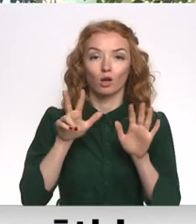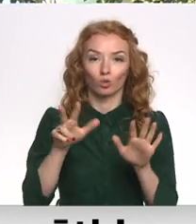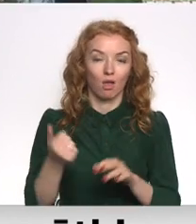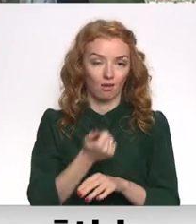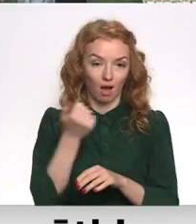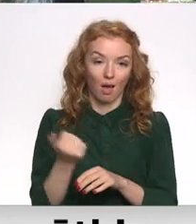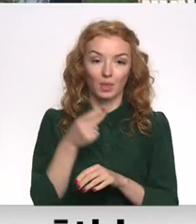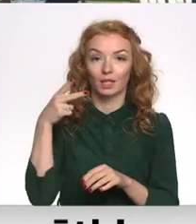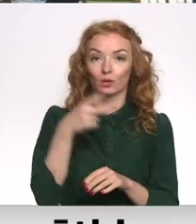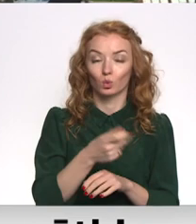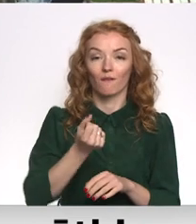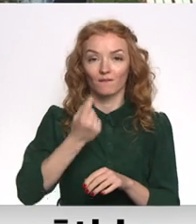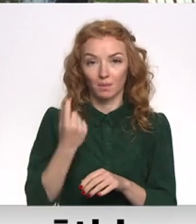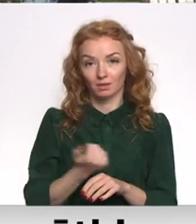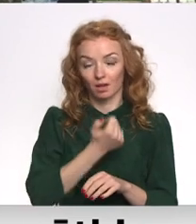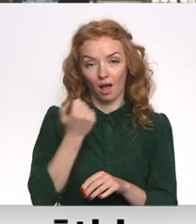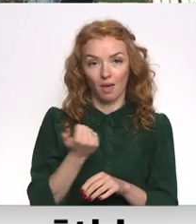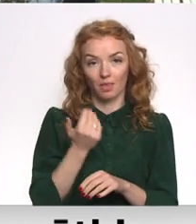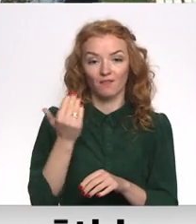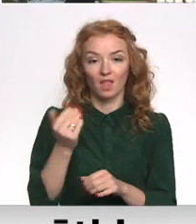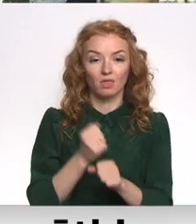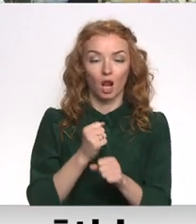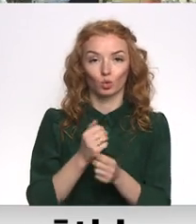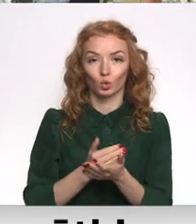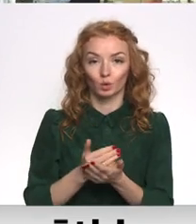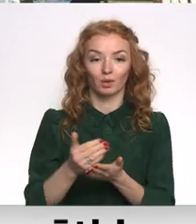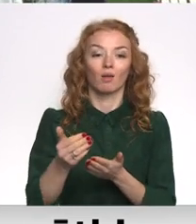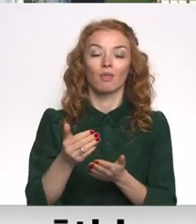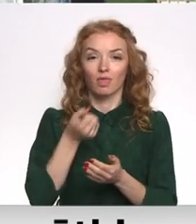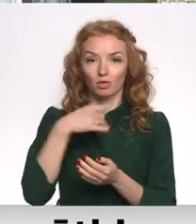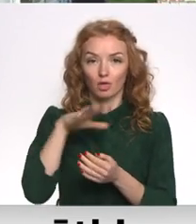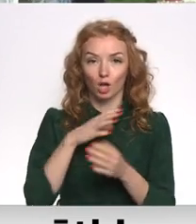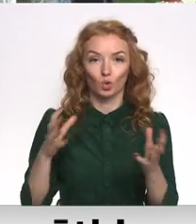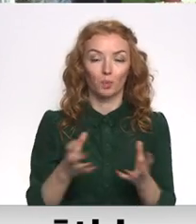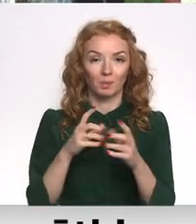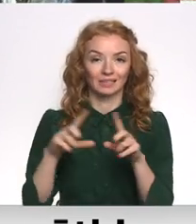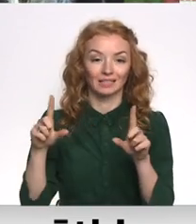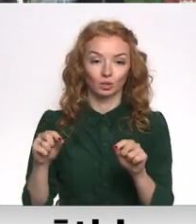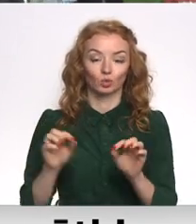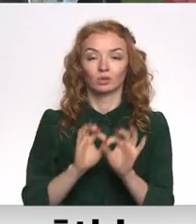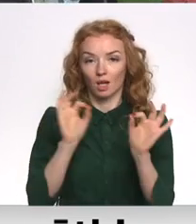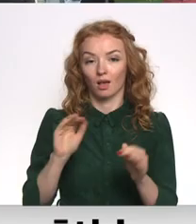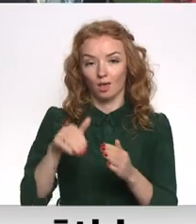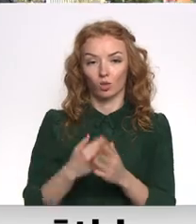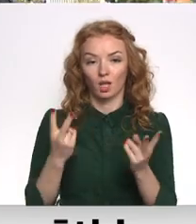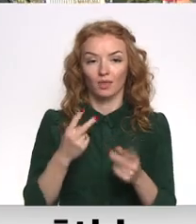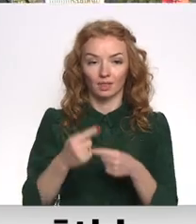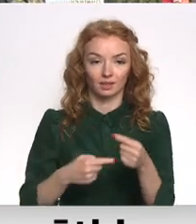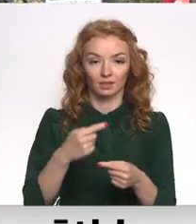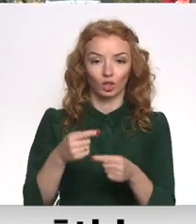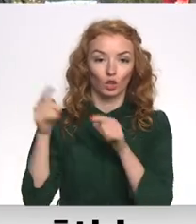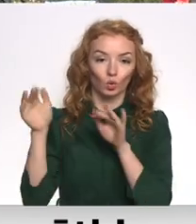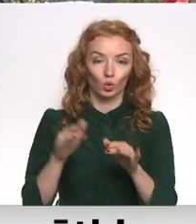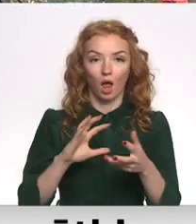1948. Gadā. 2011. Gadā viņa darba turpinātājs Dārzkopības institūts iedibināja jaunu tradīciju.